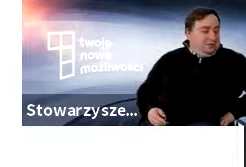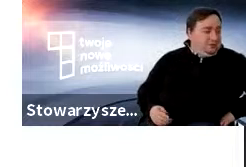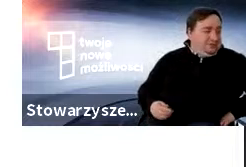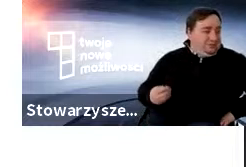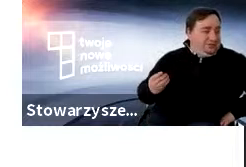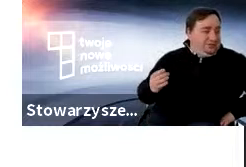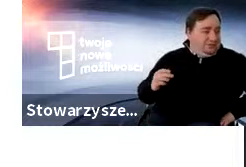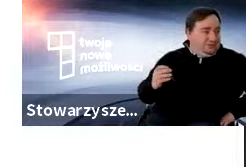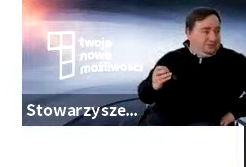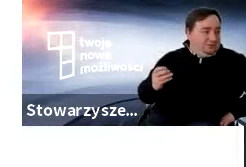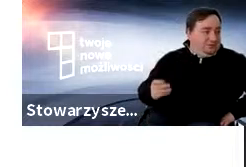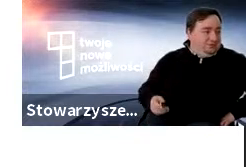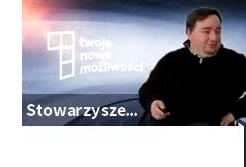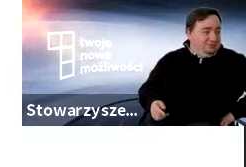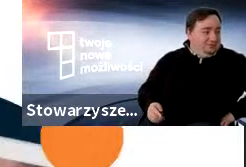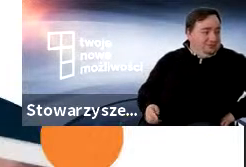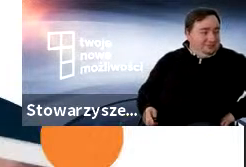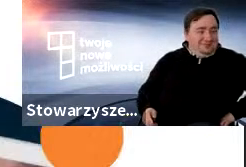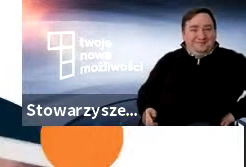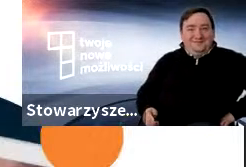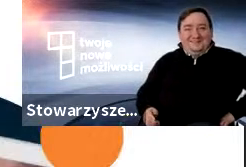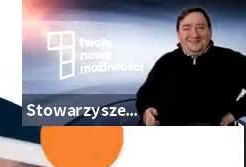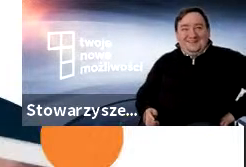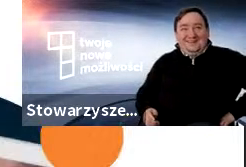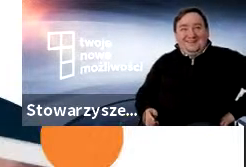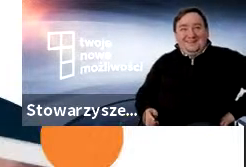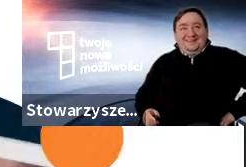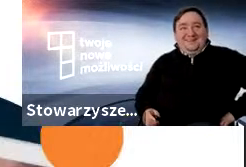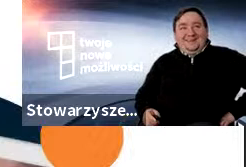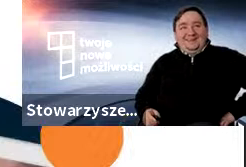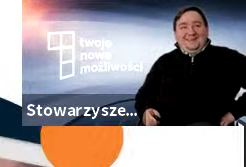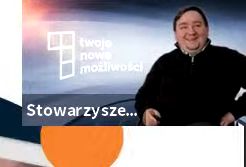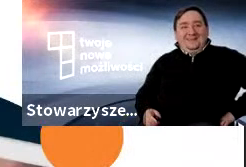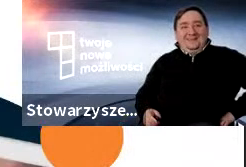Przepraszam, ale przestał mi działać pilocik. Dzięki.